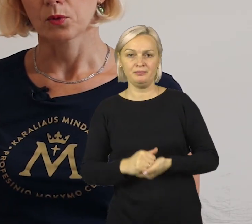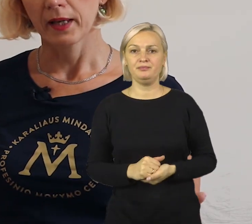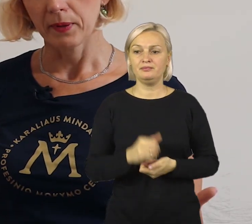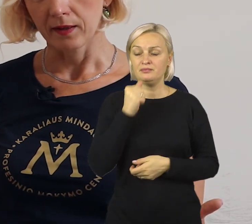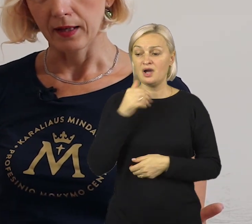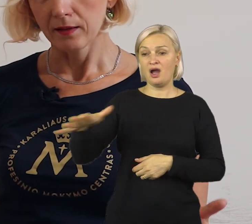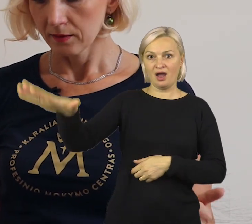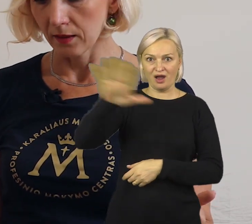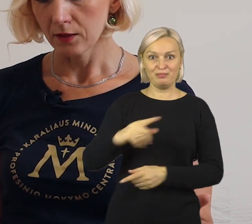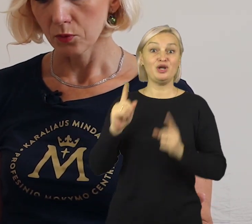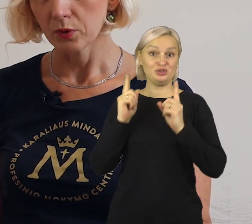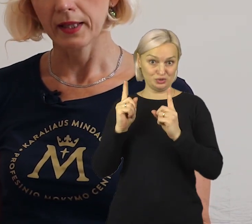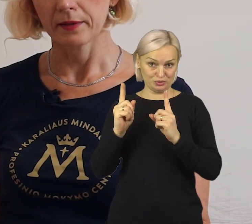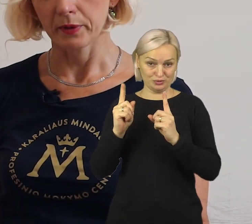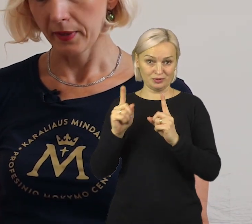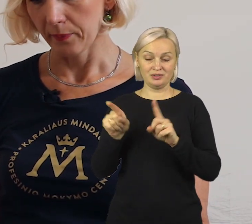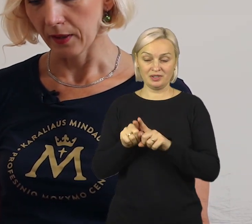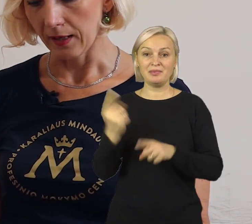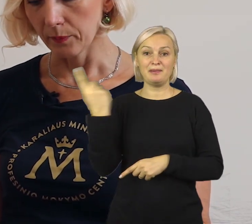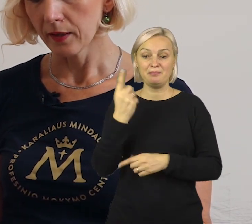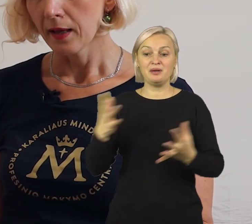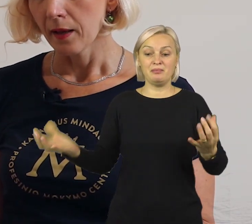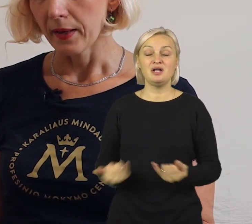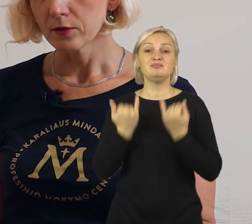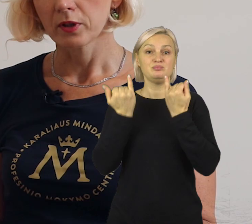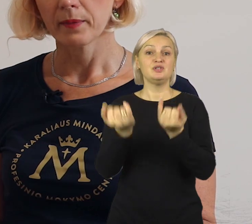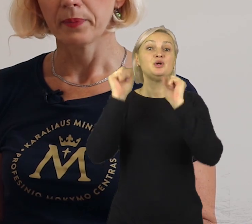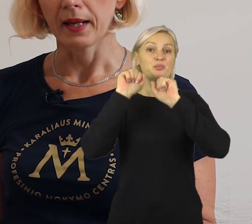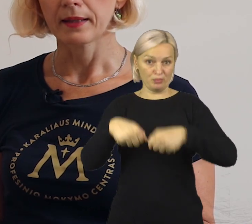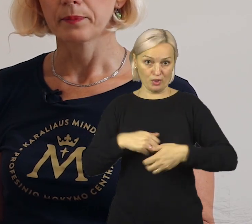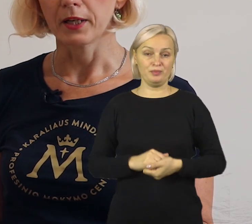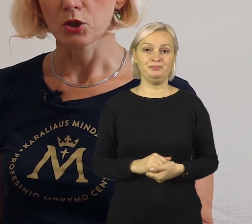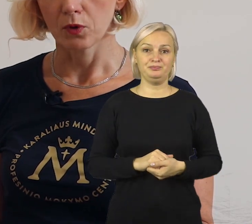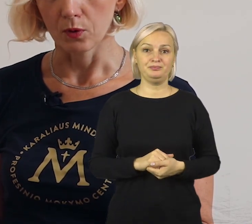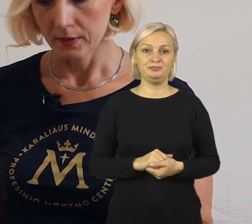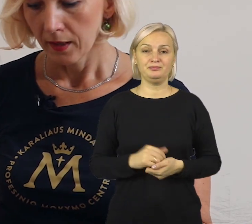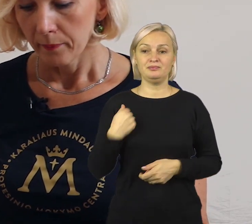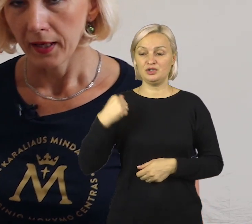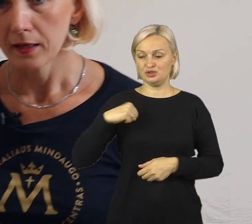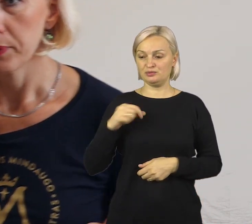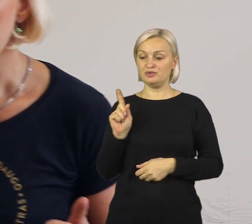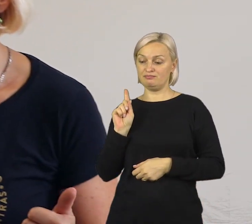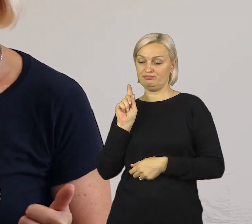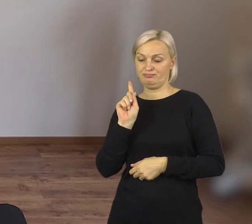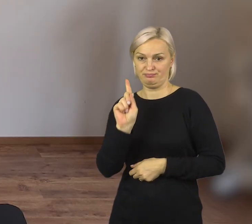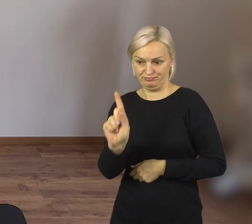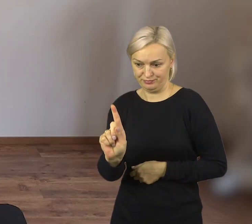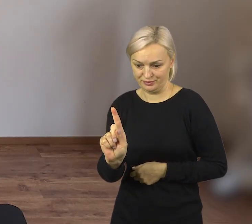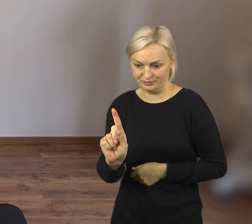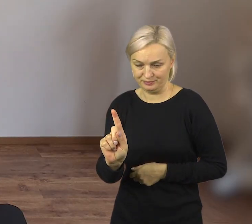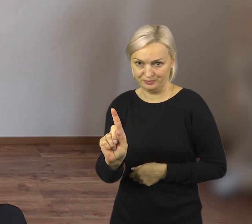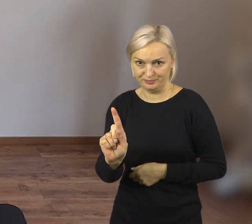yra saugi aplinka, yra saugu teikti pirmąją pagalbą, mes turime prieiti prie žmogaus. Priėję prie